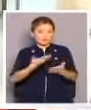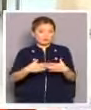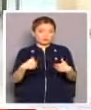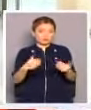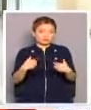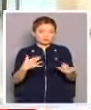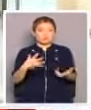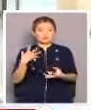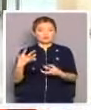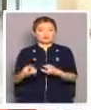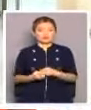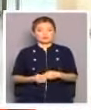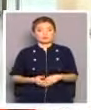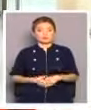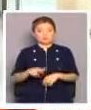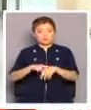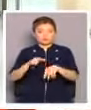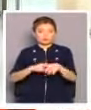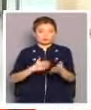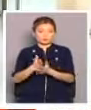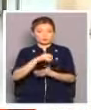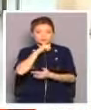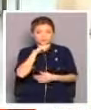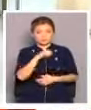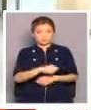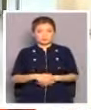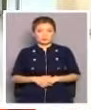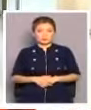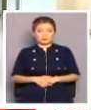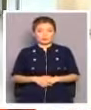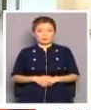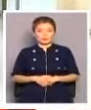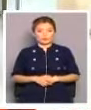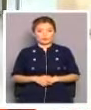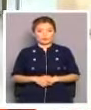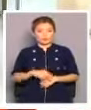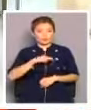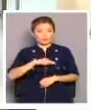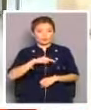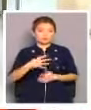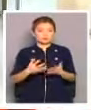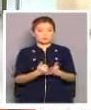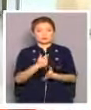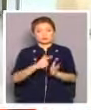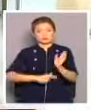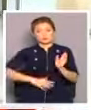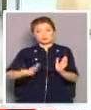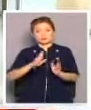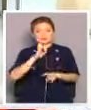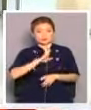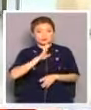бақылау департаменті және жергілікті полиция қызметкерлерінің арқасында, дін істері басқармасының кешен жұмыс арқасында 70-ден аса қыз